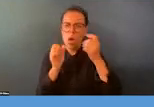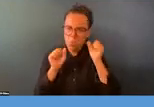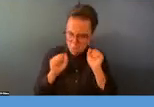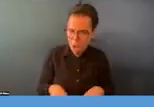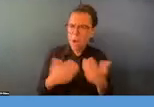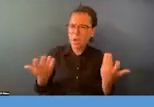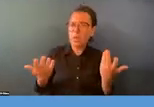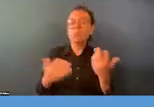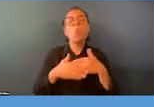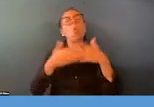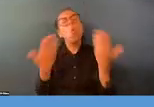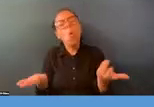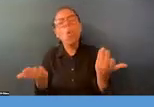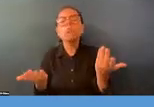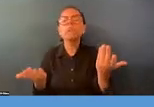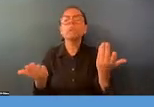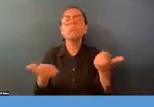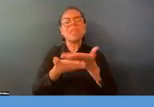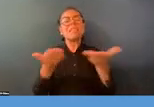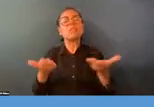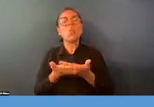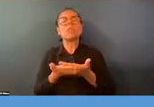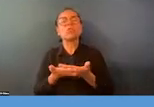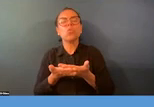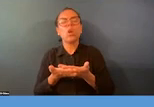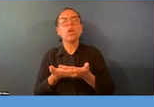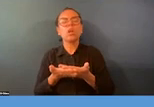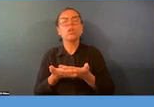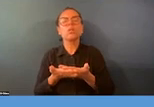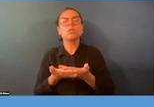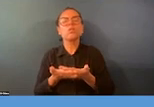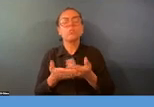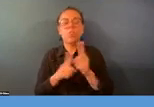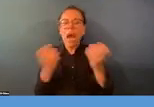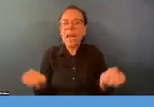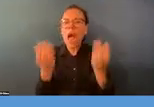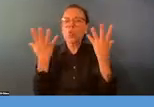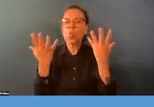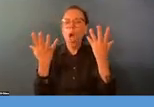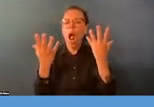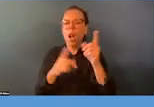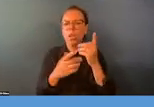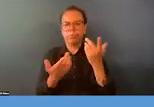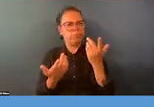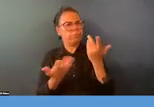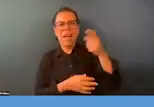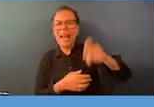Проведение подготовки природным катастрофам в обществах, проведение